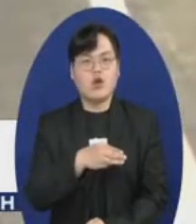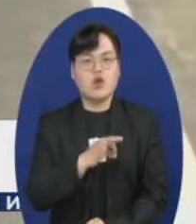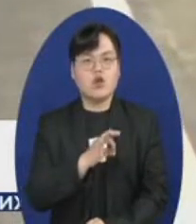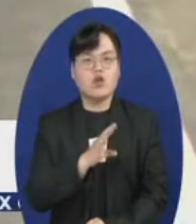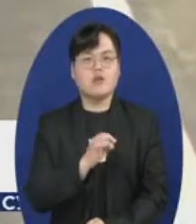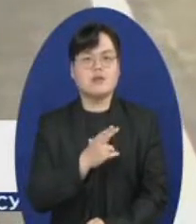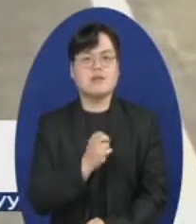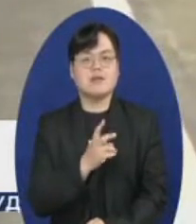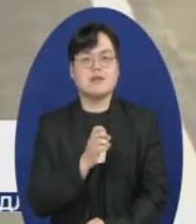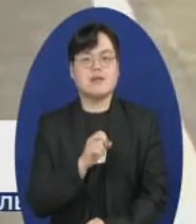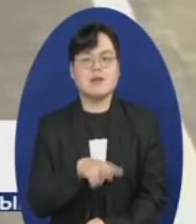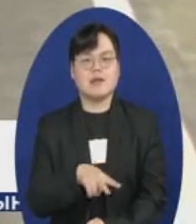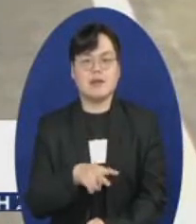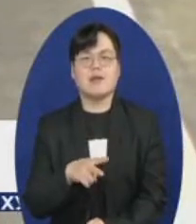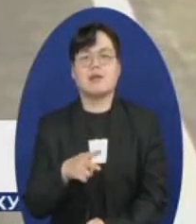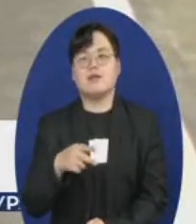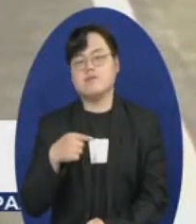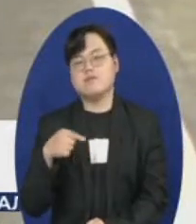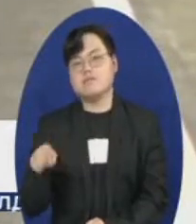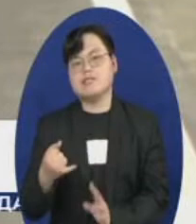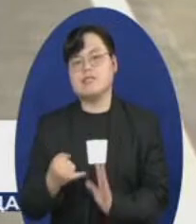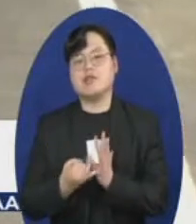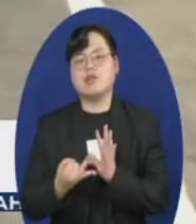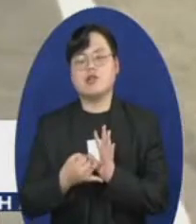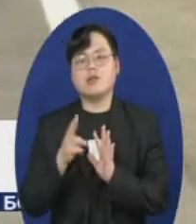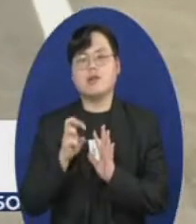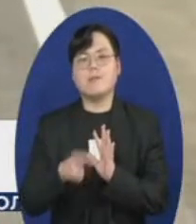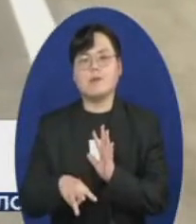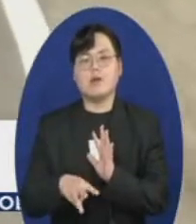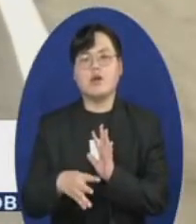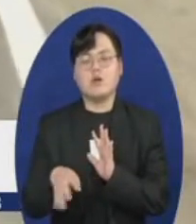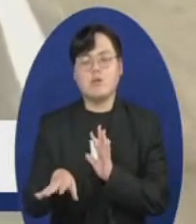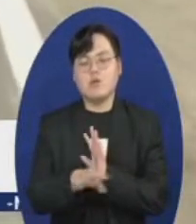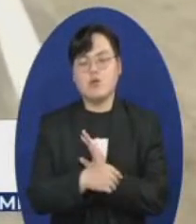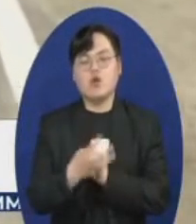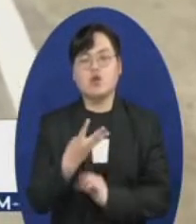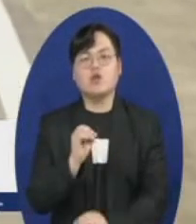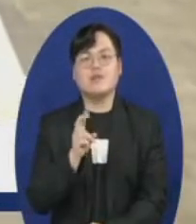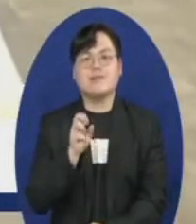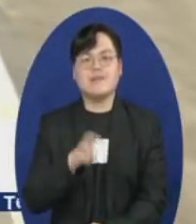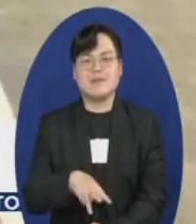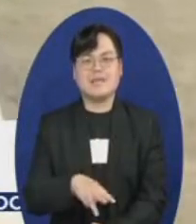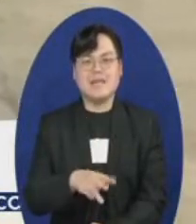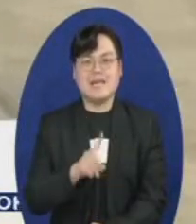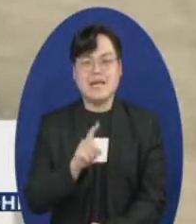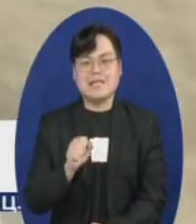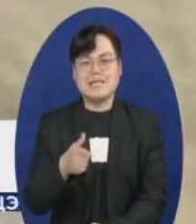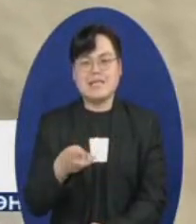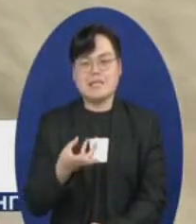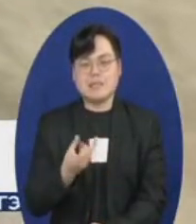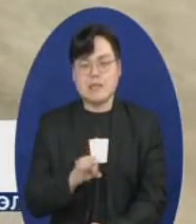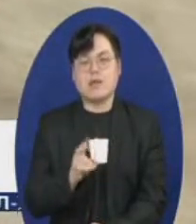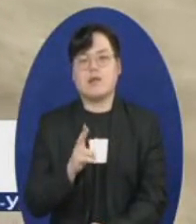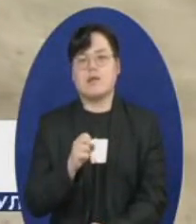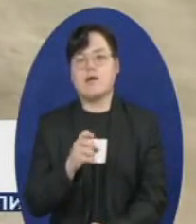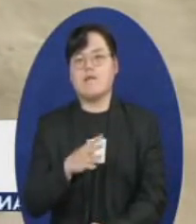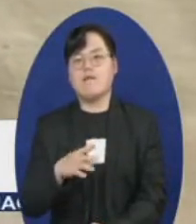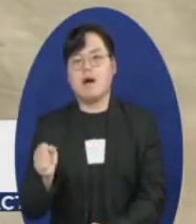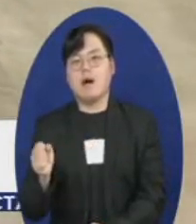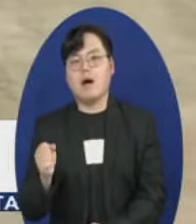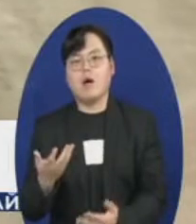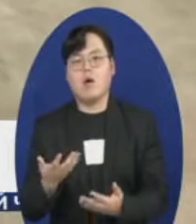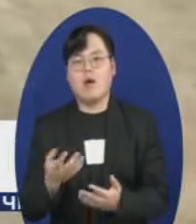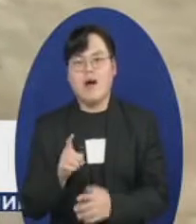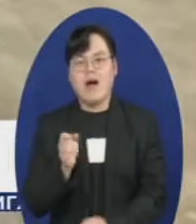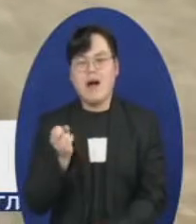Тосон цэнгэд үлэнстэй чиглэлийн 67 км авто замын төслийн 40 гаруй км нь загастай даваагаар дайруу өнгөрсөн. Тодруулах юм бол